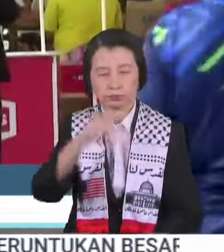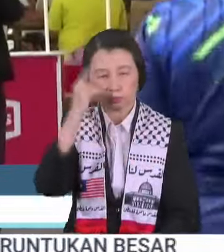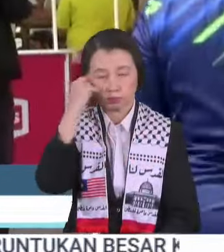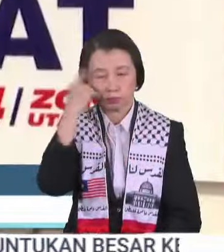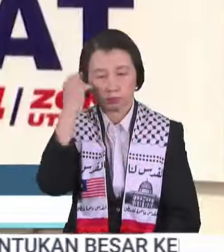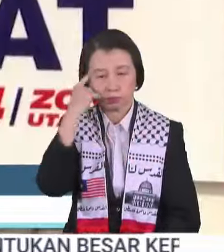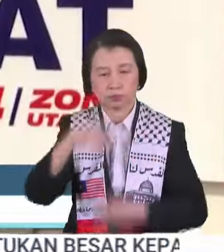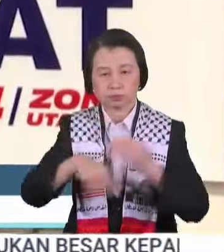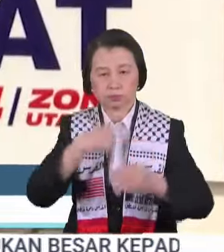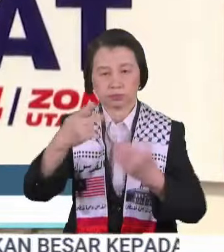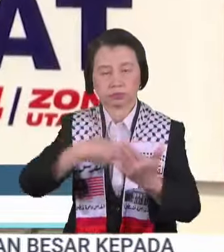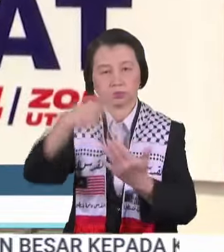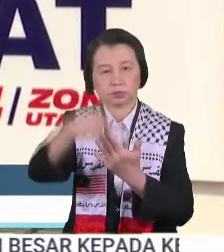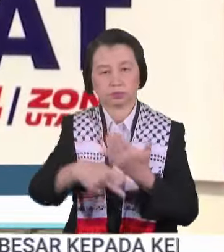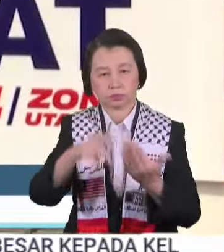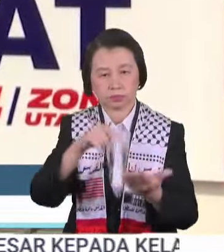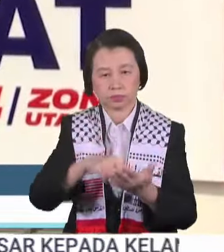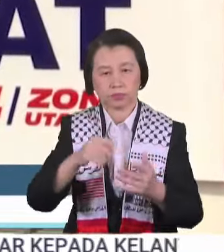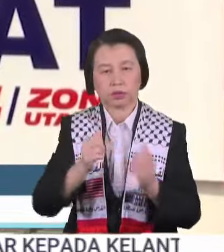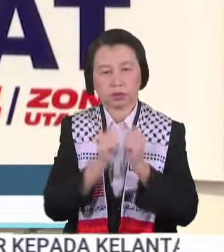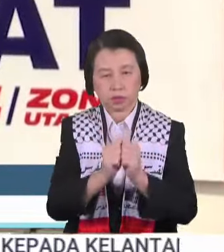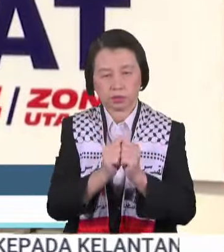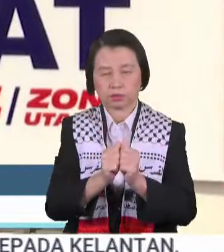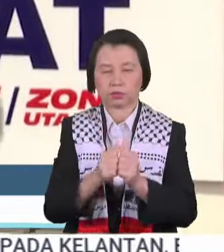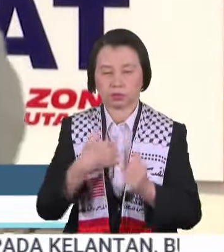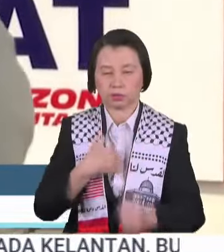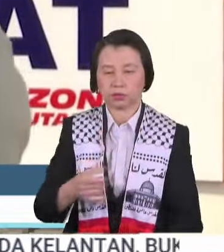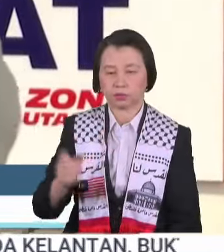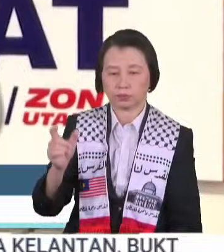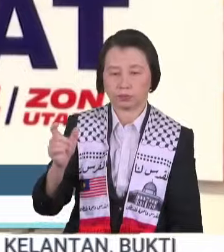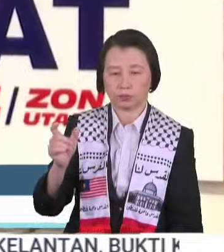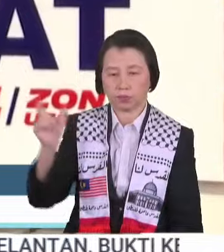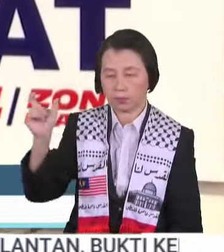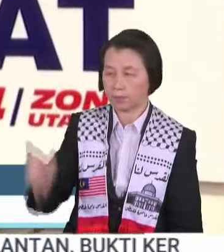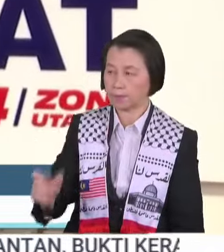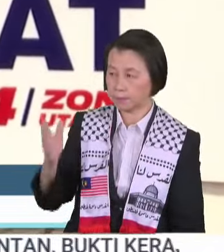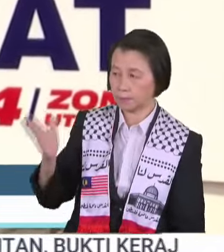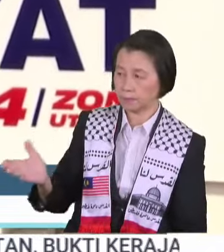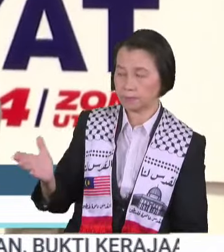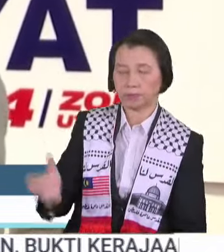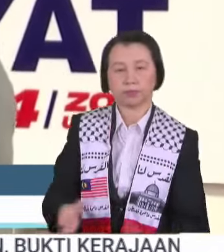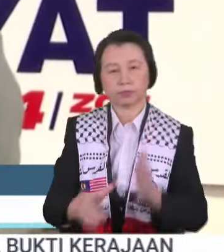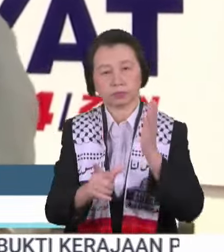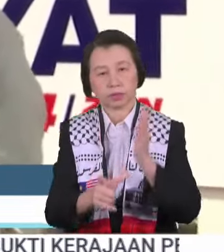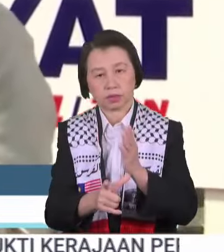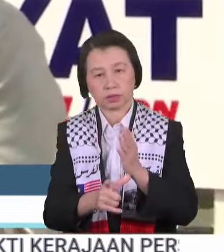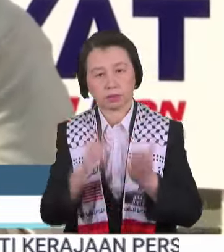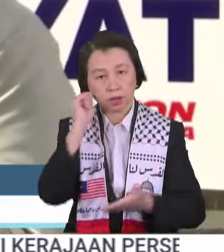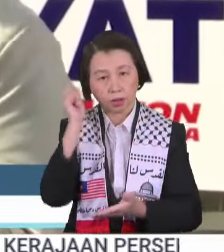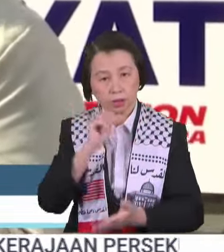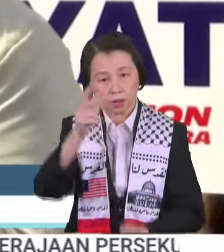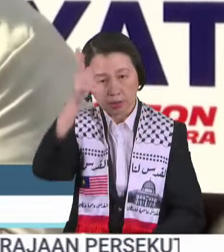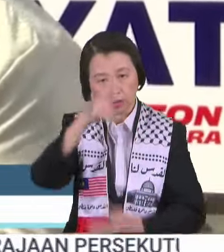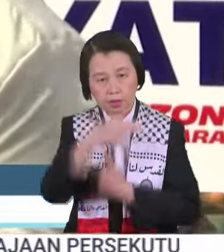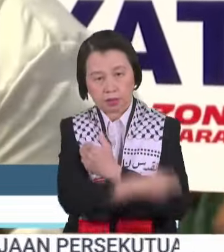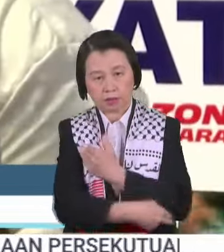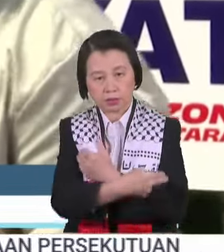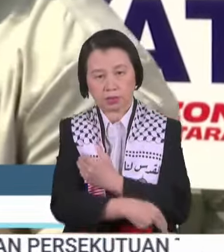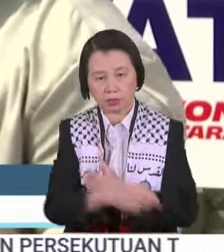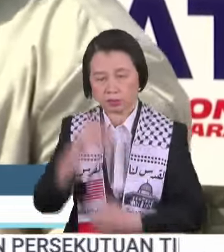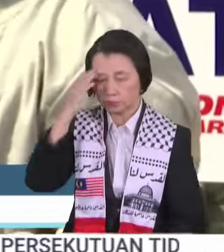lebih lanjut perkenaan program ini, bersama saya ketika ini Tuan Abdul Kaha Abdullah, Timbalan Setiausaha Kuasa Kerajaan Negeri